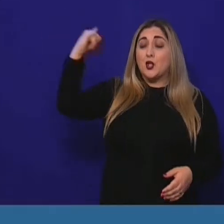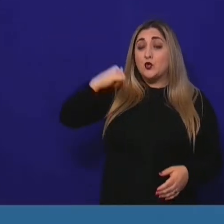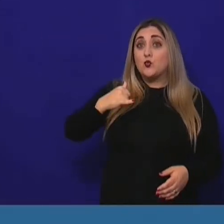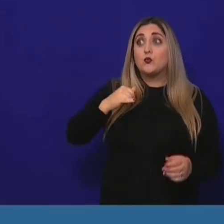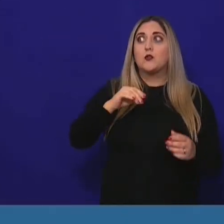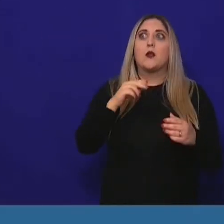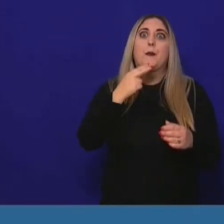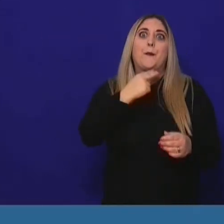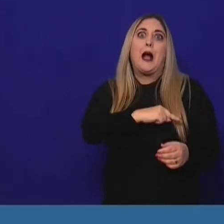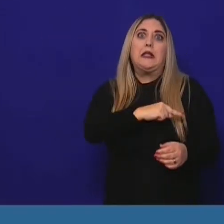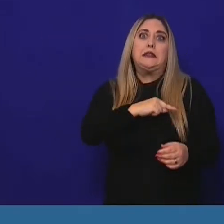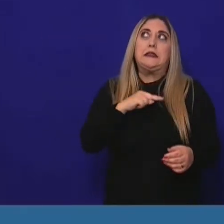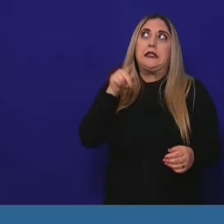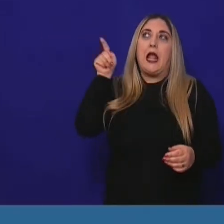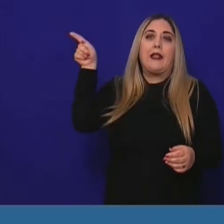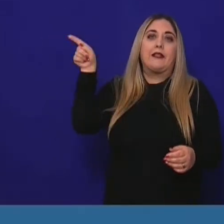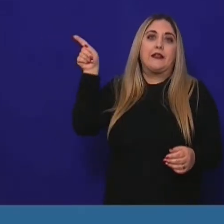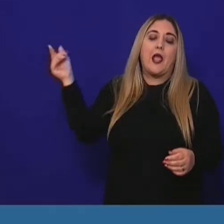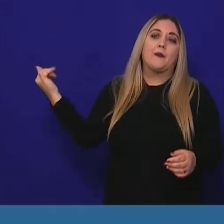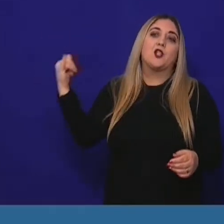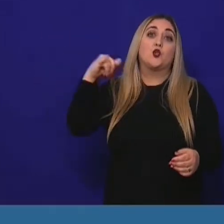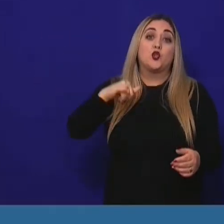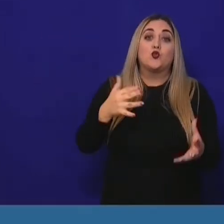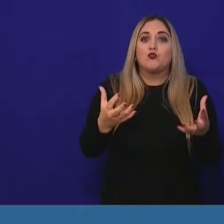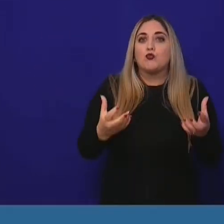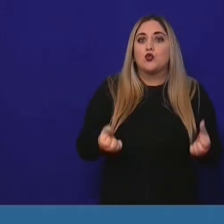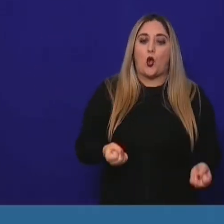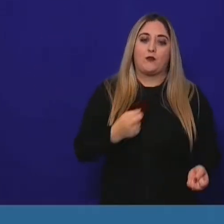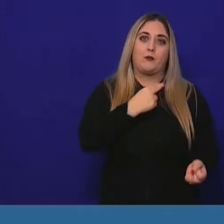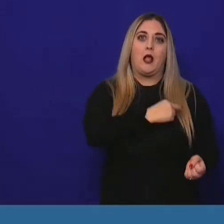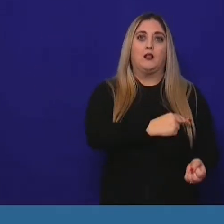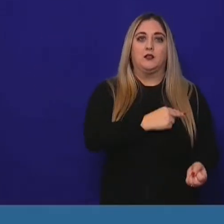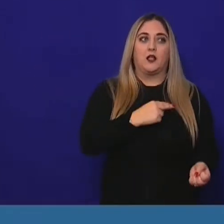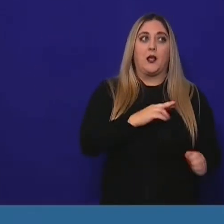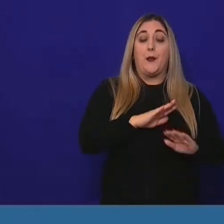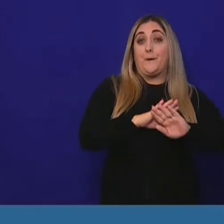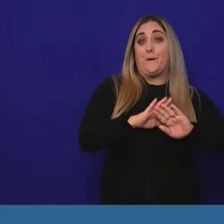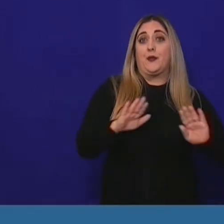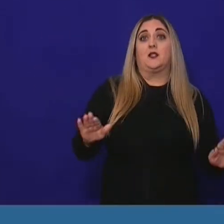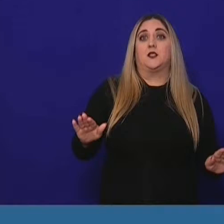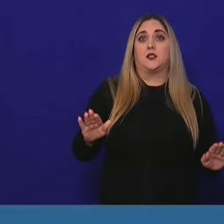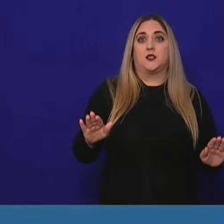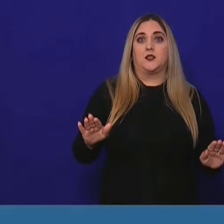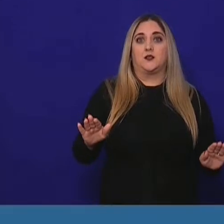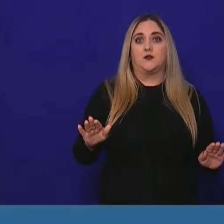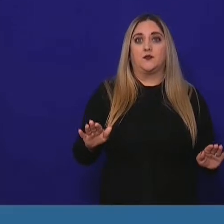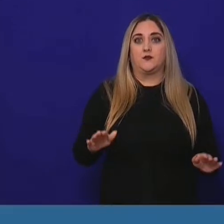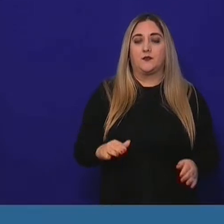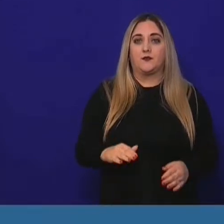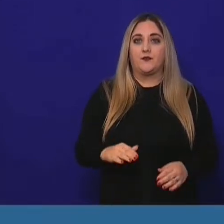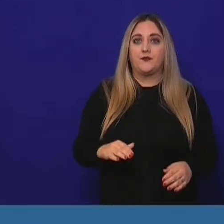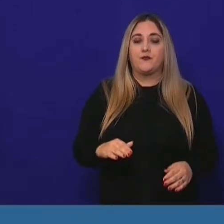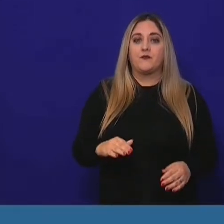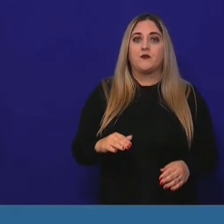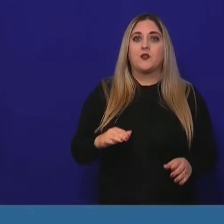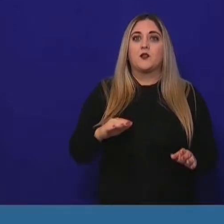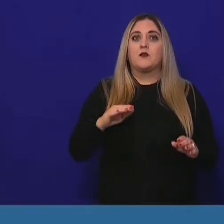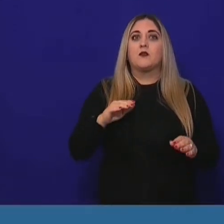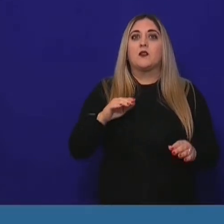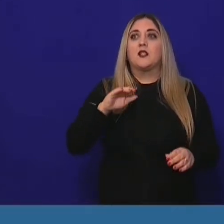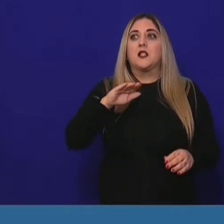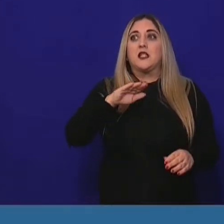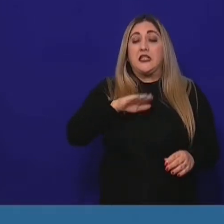Maltese citizens jew inkella Maltese residents li qegħdin bħalissa l-Ingilterra u jkun jistgħu jiġu lura. Jiġifieri